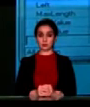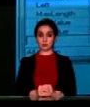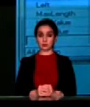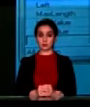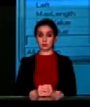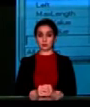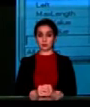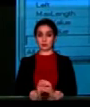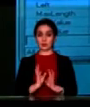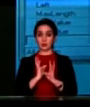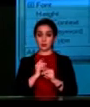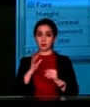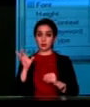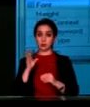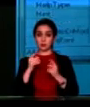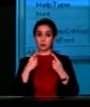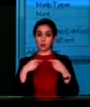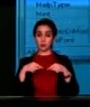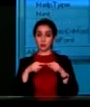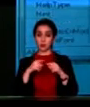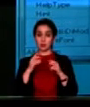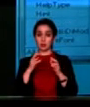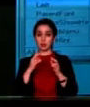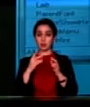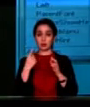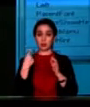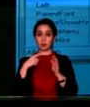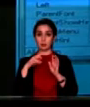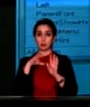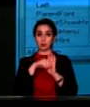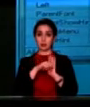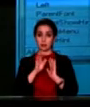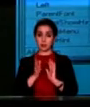Navbatda barcha obyektlarimizni qiymatini kiritamiz.